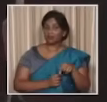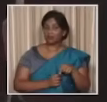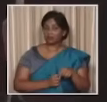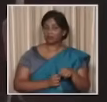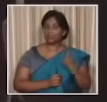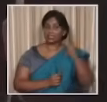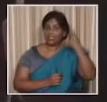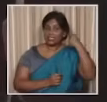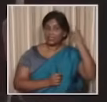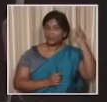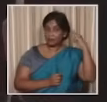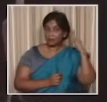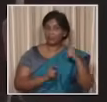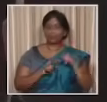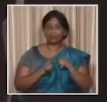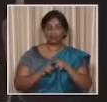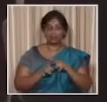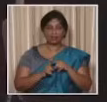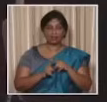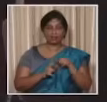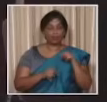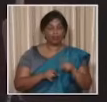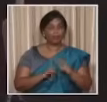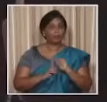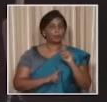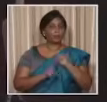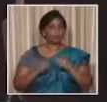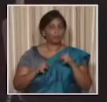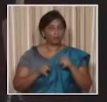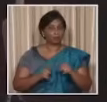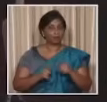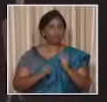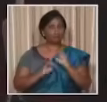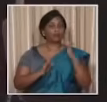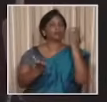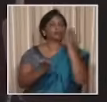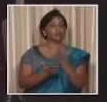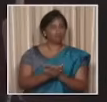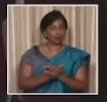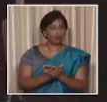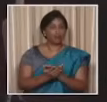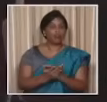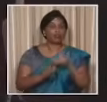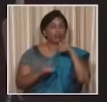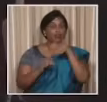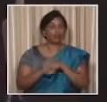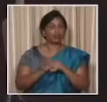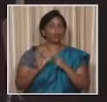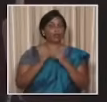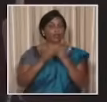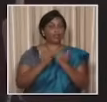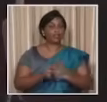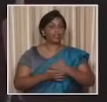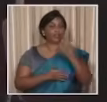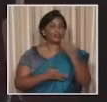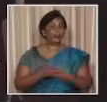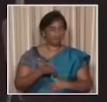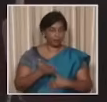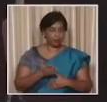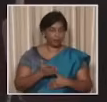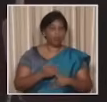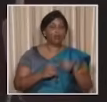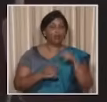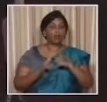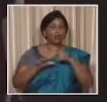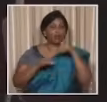ඊයේ හෝ පෙරේදා දවසේ මේ පාර්ලිමේන්තුවේ සභාගත කරා අභ්‍යන්තර විගණන වාර්තාවක්.